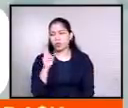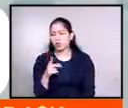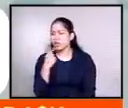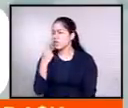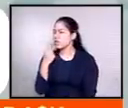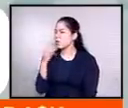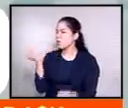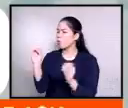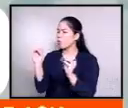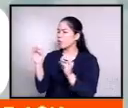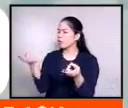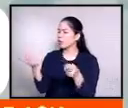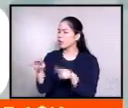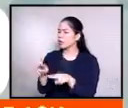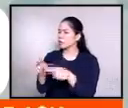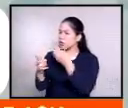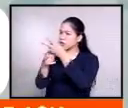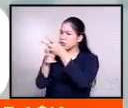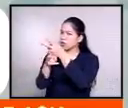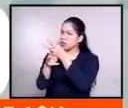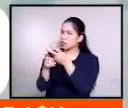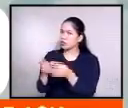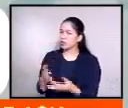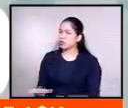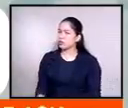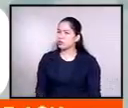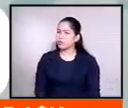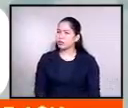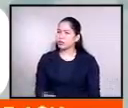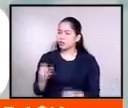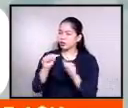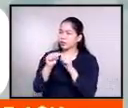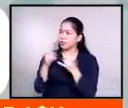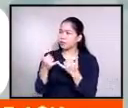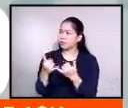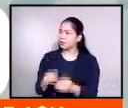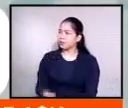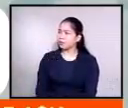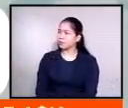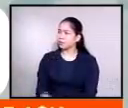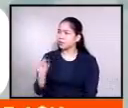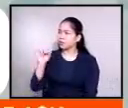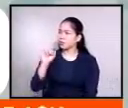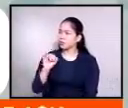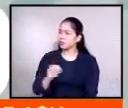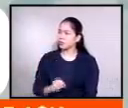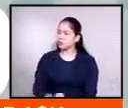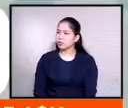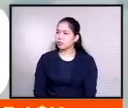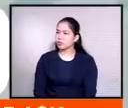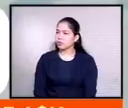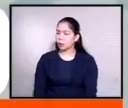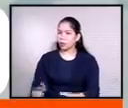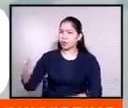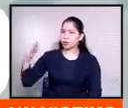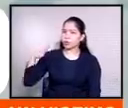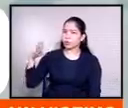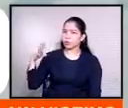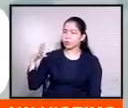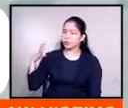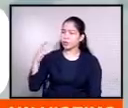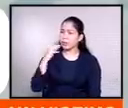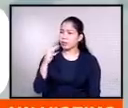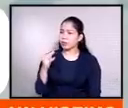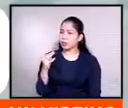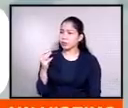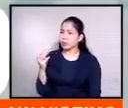po nagsabi nung wala nangyari, pinasubaybayan? Yung agency? Opo. Sandali lang po, mama. Miss